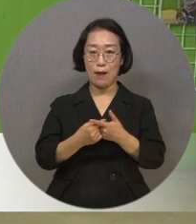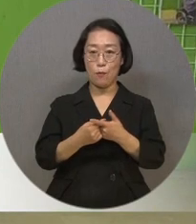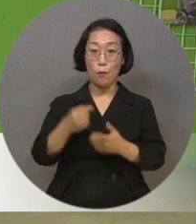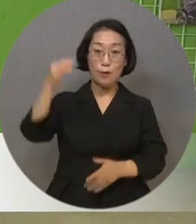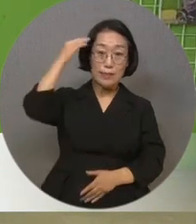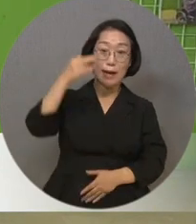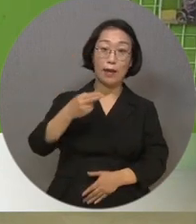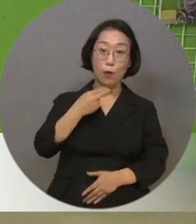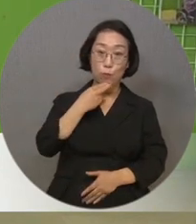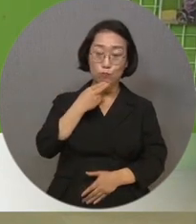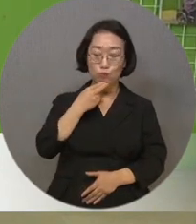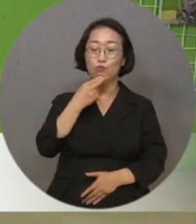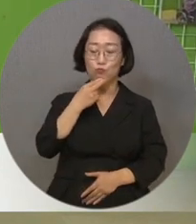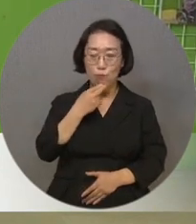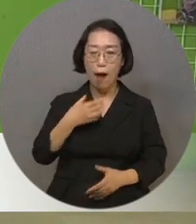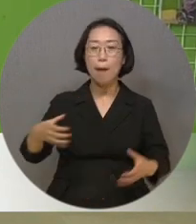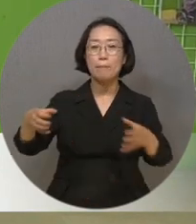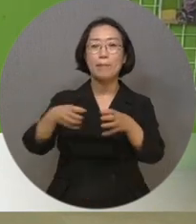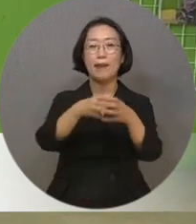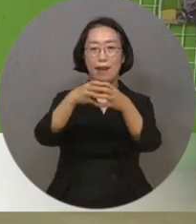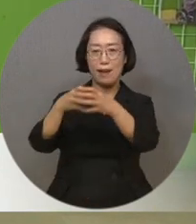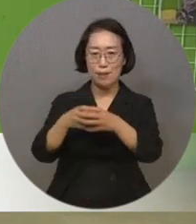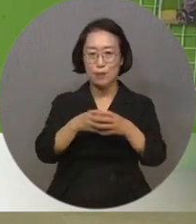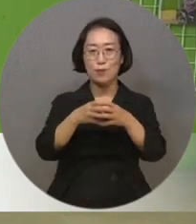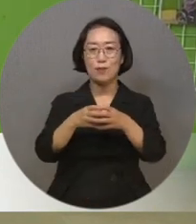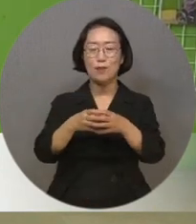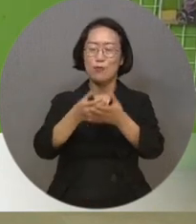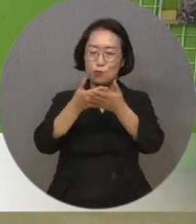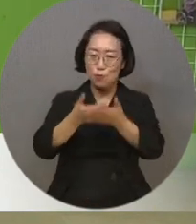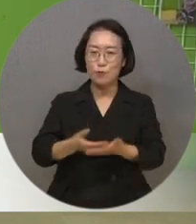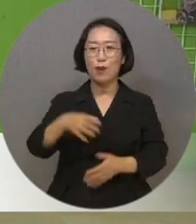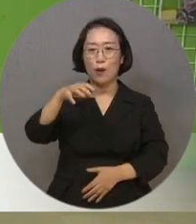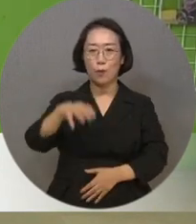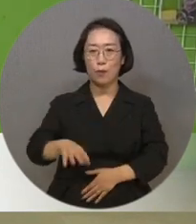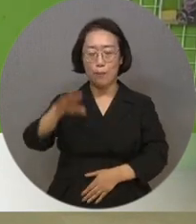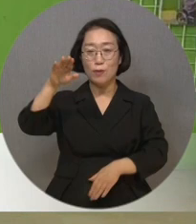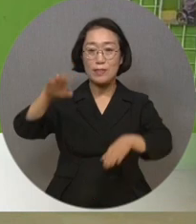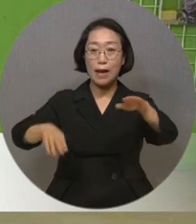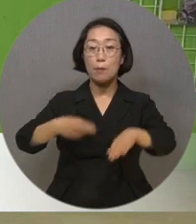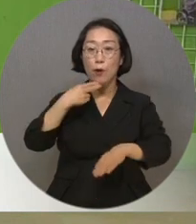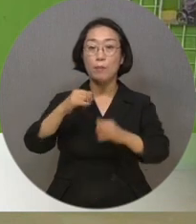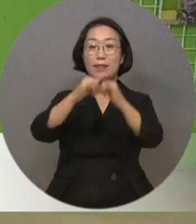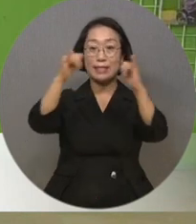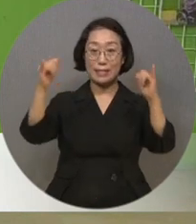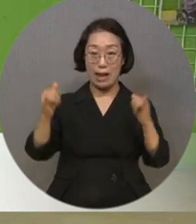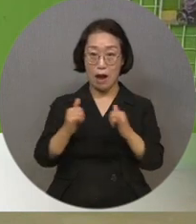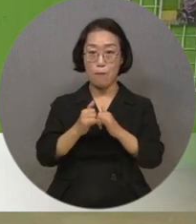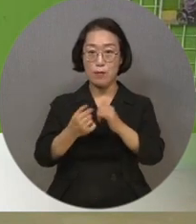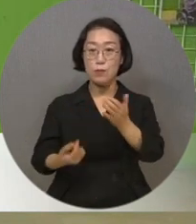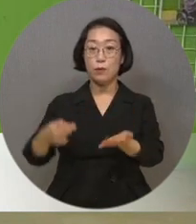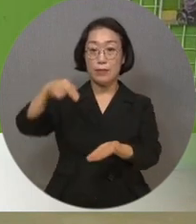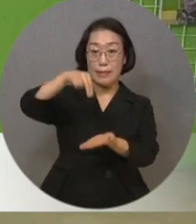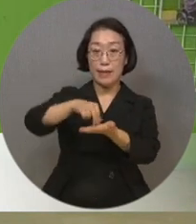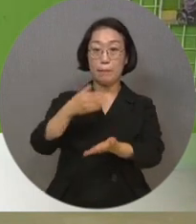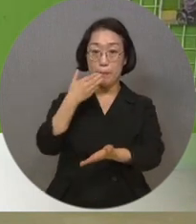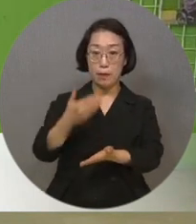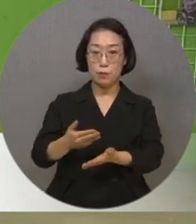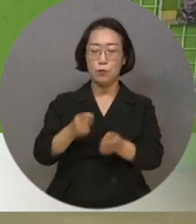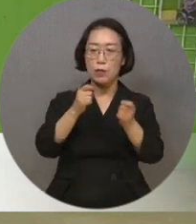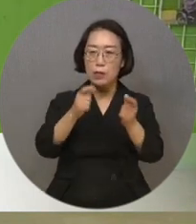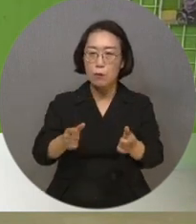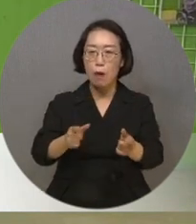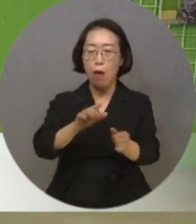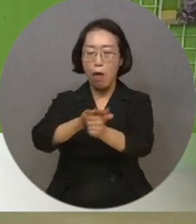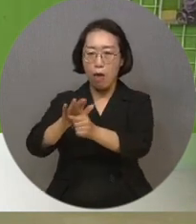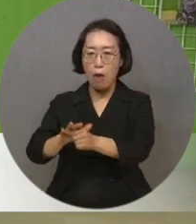하는 뜻깊은 사업입니다. 앞으로 차별 없는 사회, 스스로 자립할 수 있는 기회가